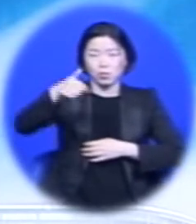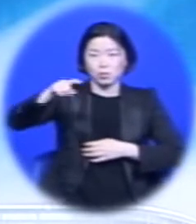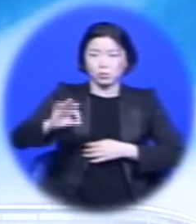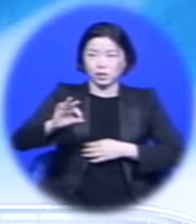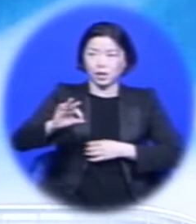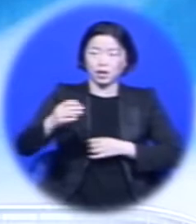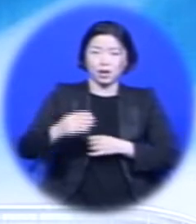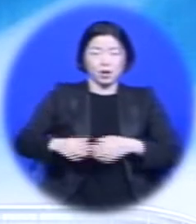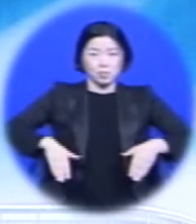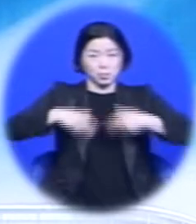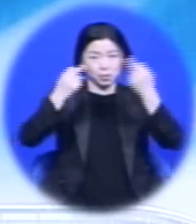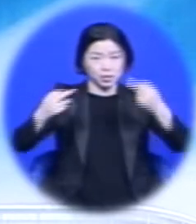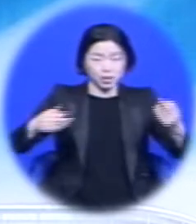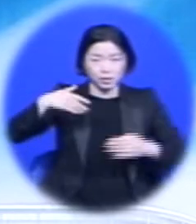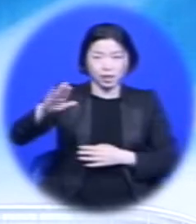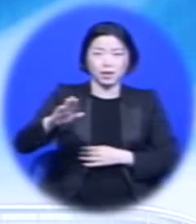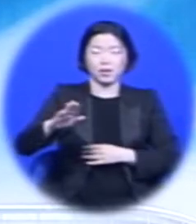한강 갔다가 뭐